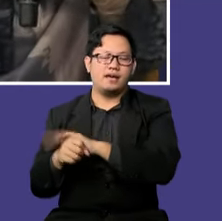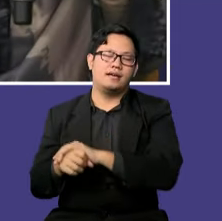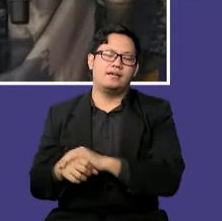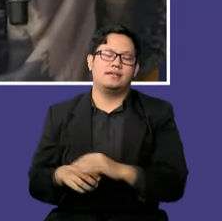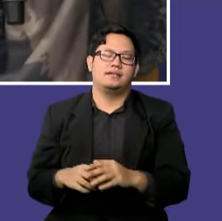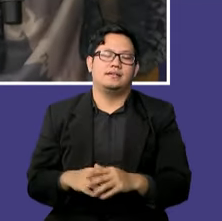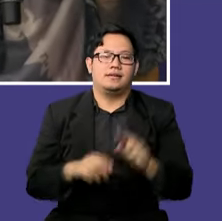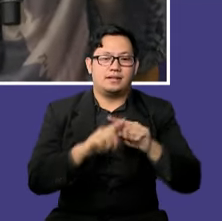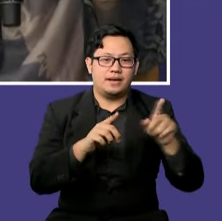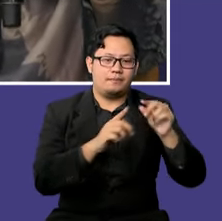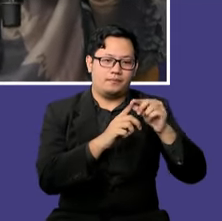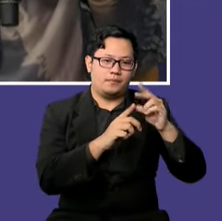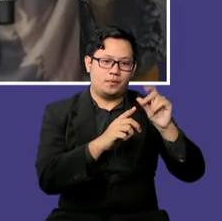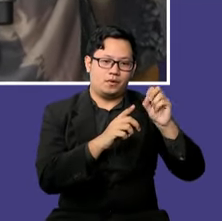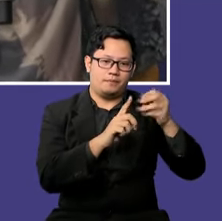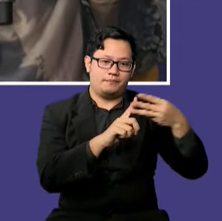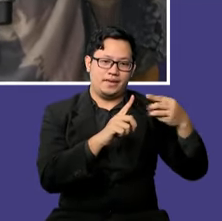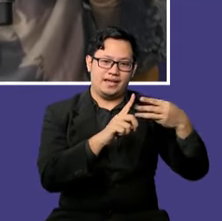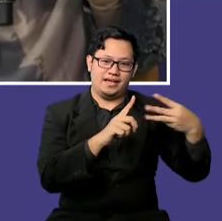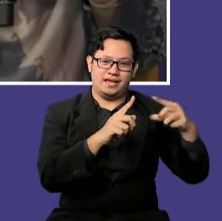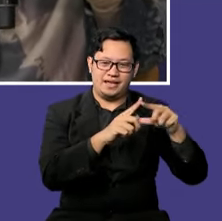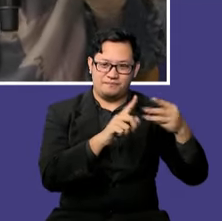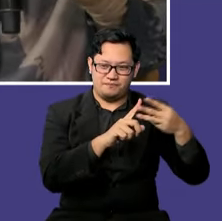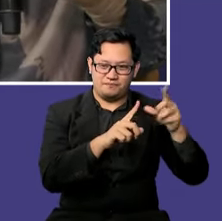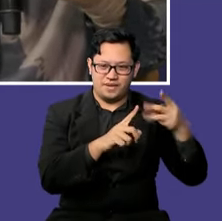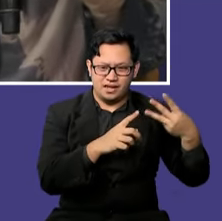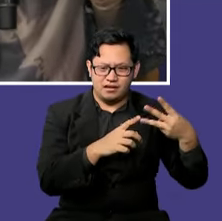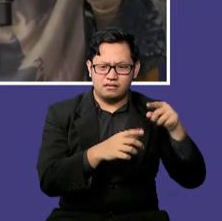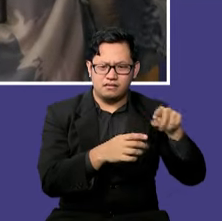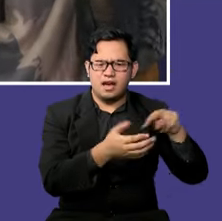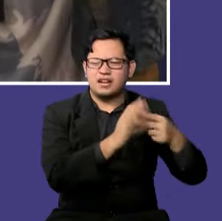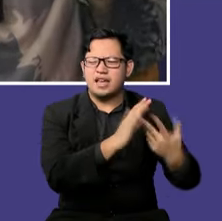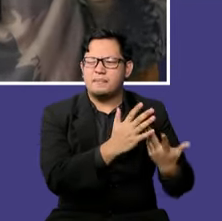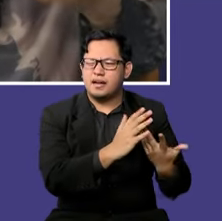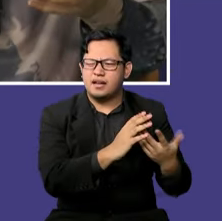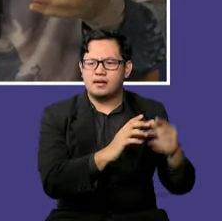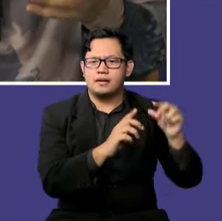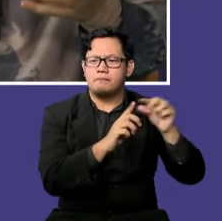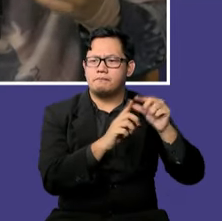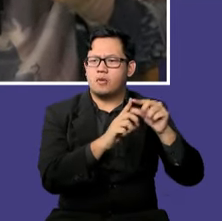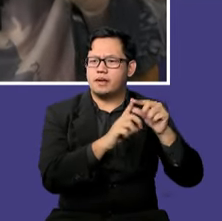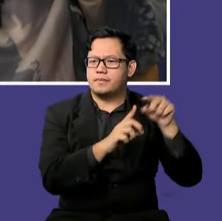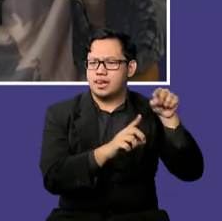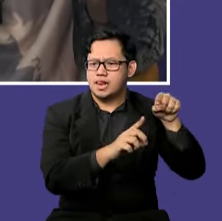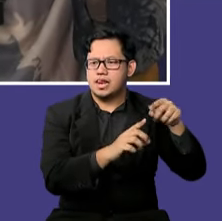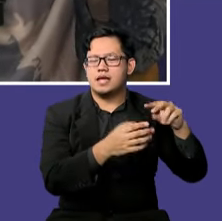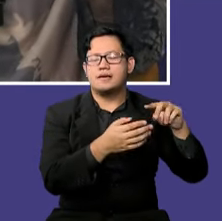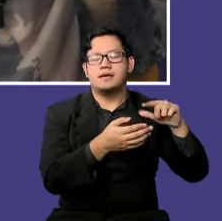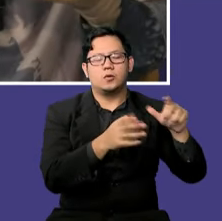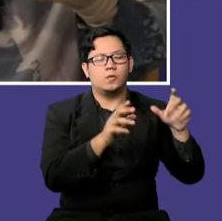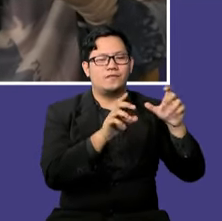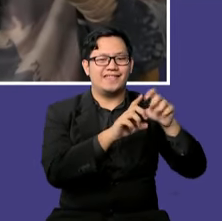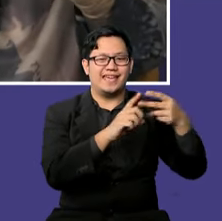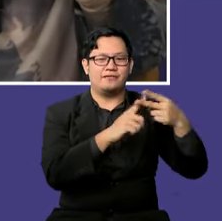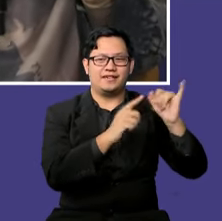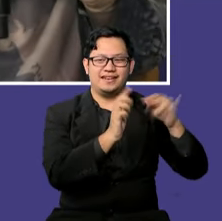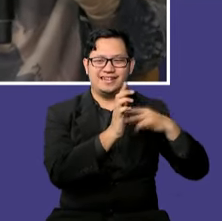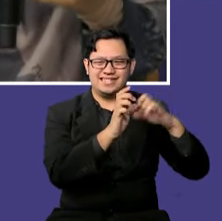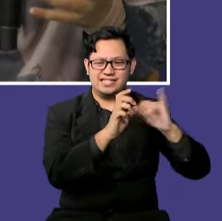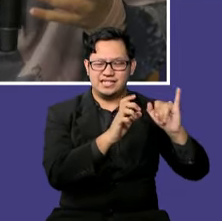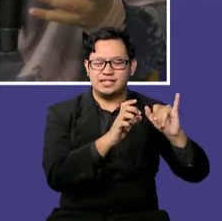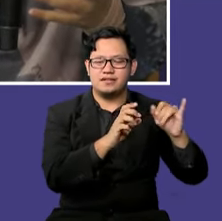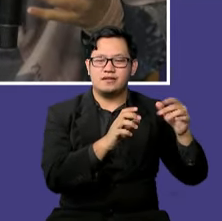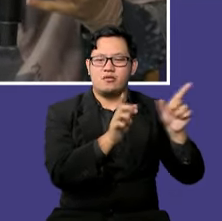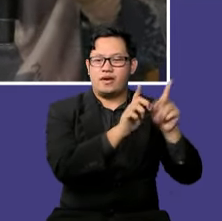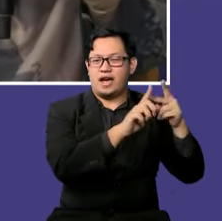yang probable nih yang dibebaskannya Babel kah artinya probable itu apa sih Nah probable juga definisinya berdasarkan Who itu bukan